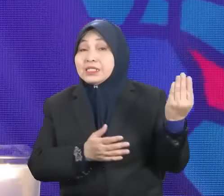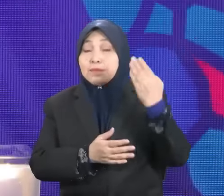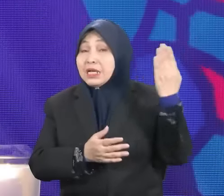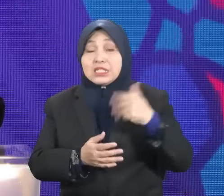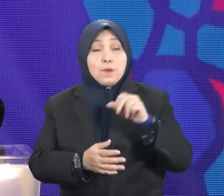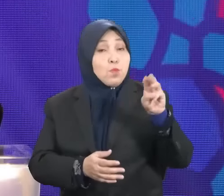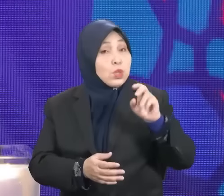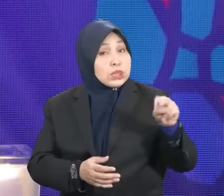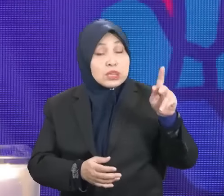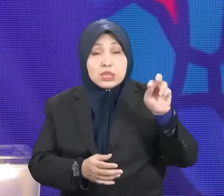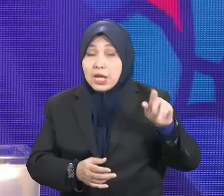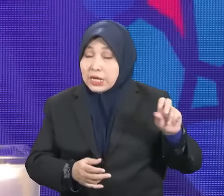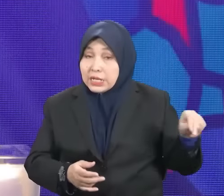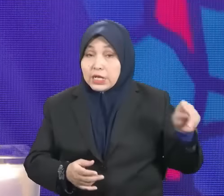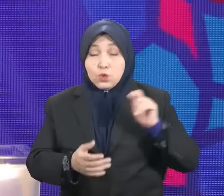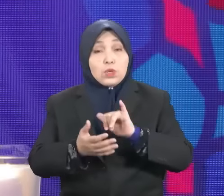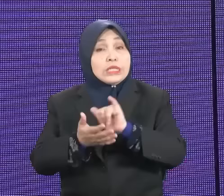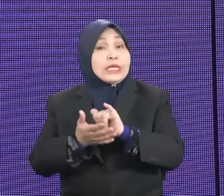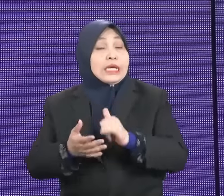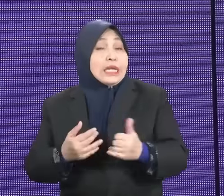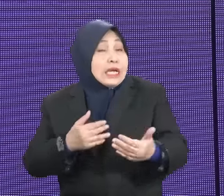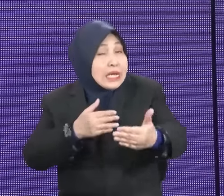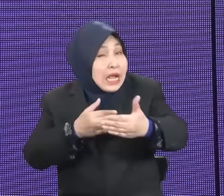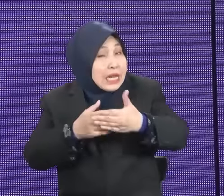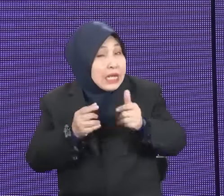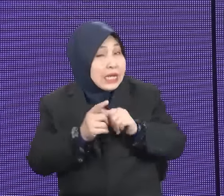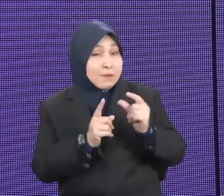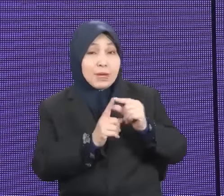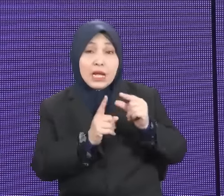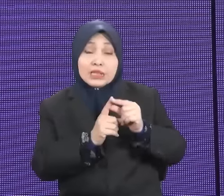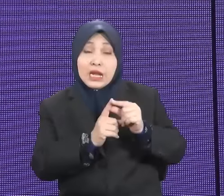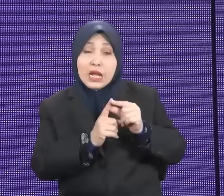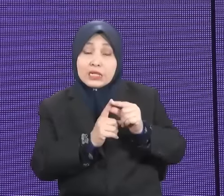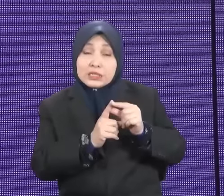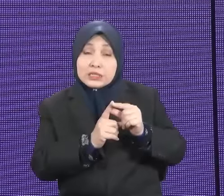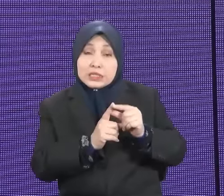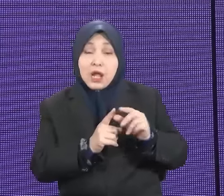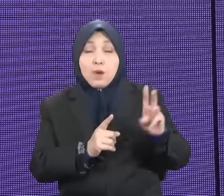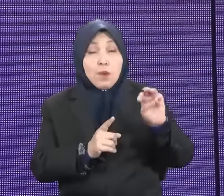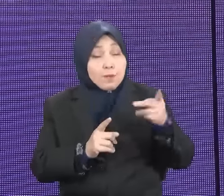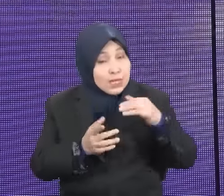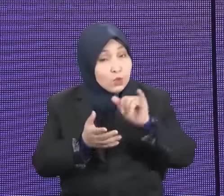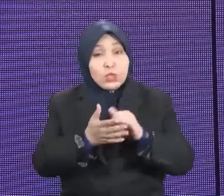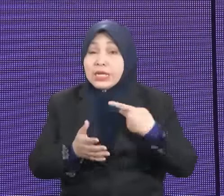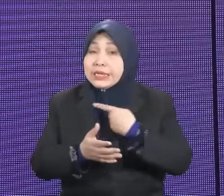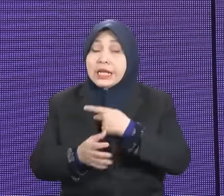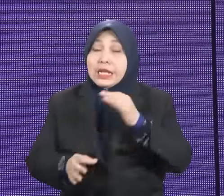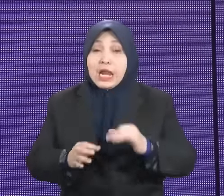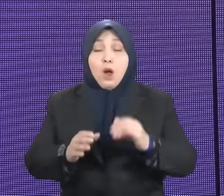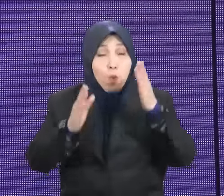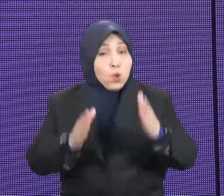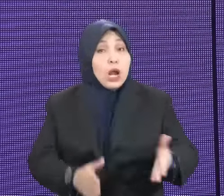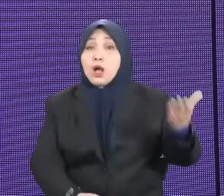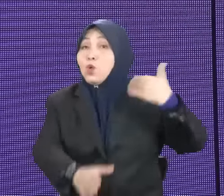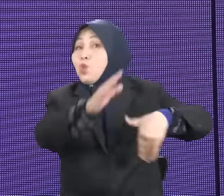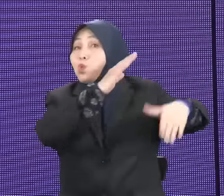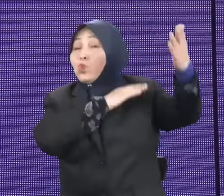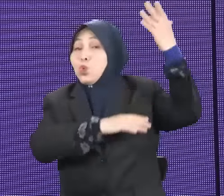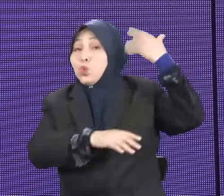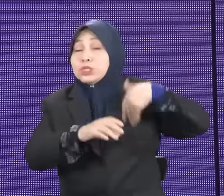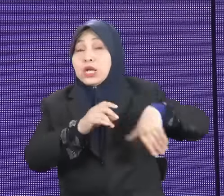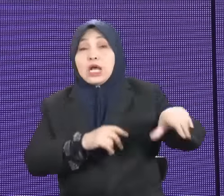Imam qurtubi menyatakan ia dekat dengan perkataan waham yaitu kita ini kalau orang dulu cakep